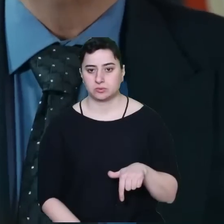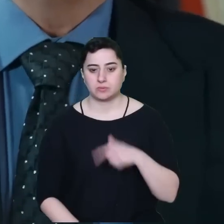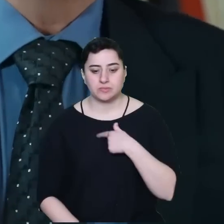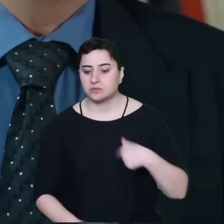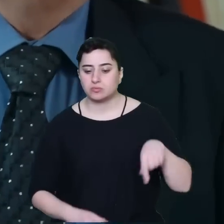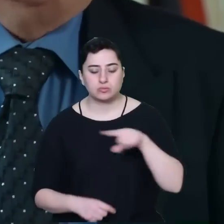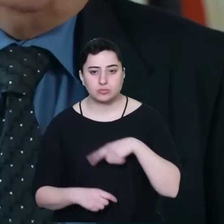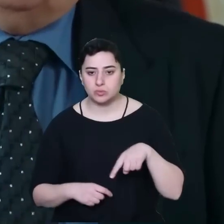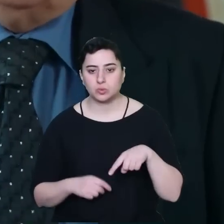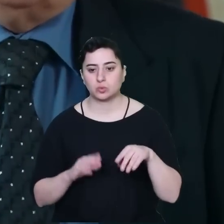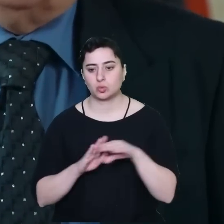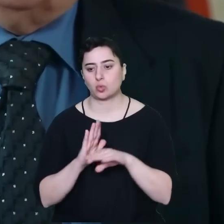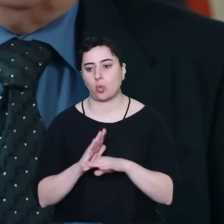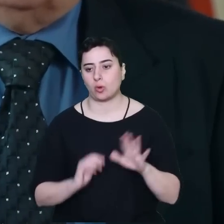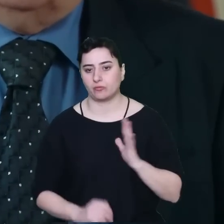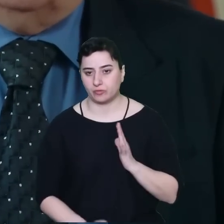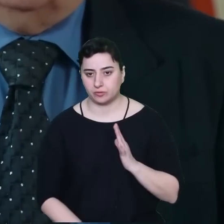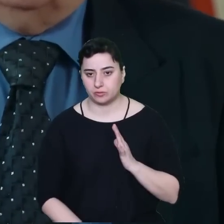Biz burayı bir mevzuata göre yönetiyoruz.